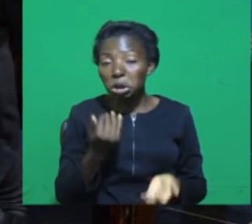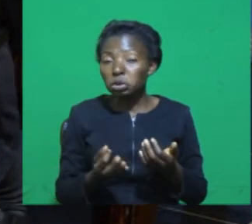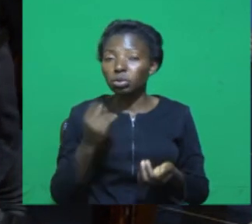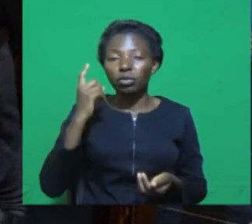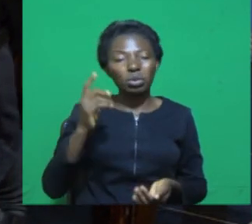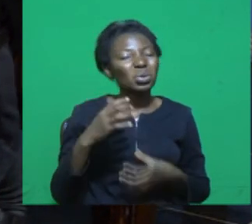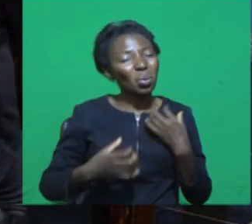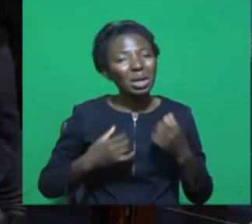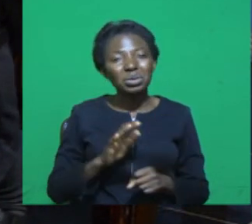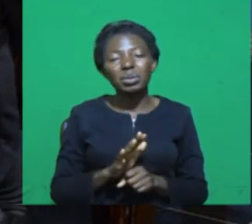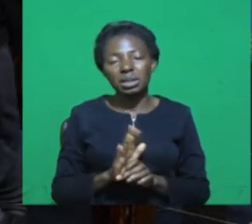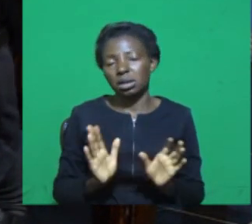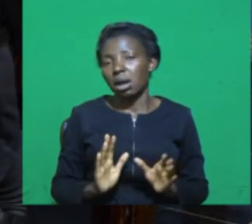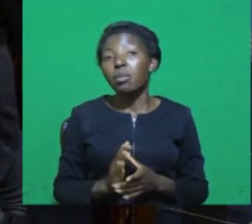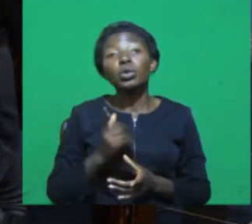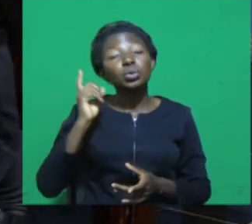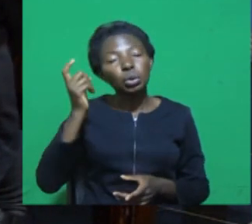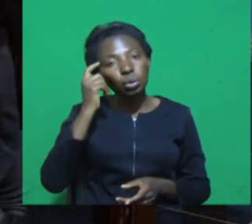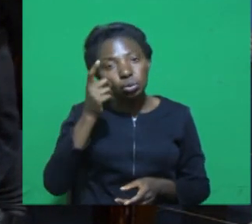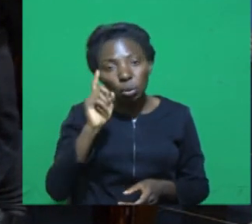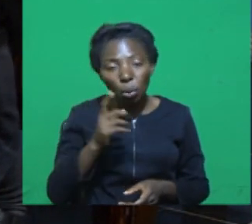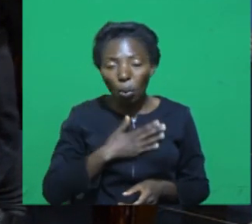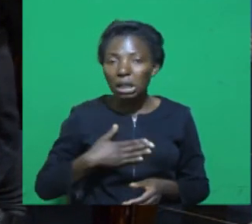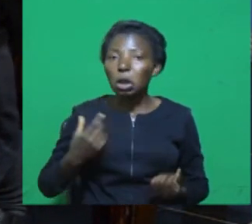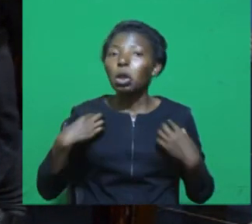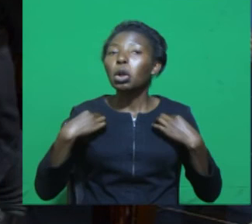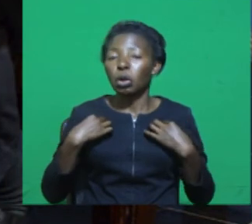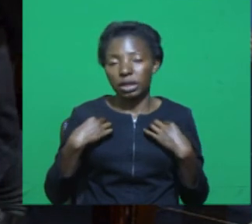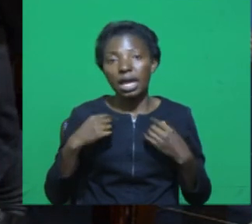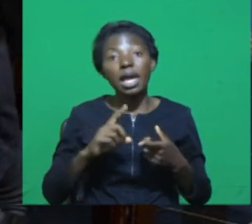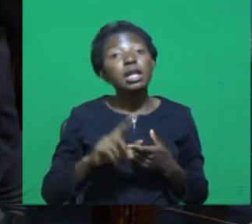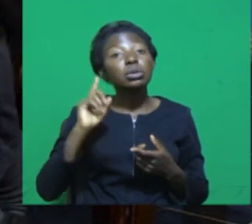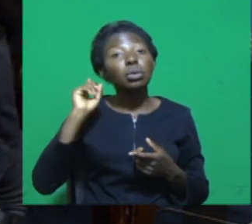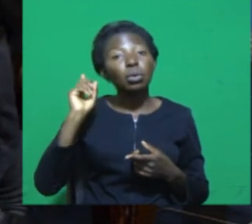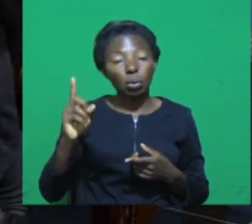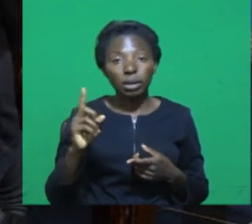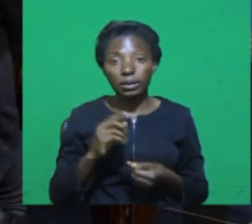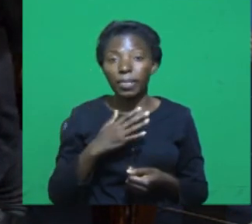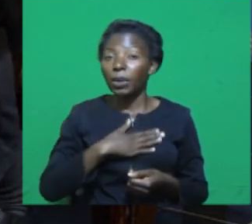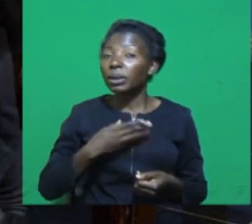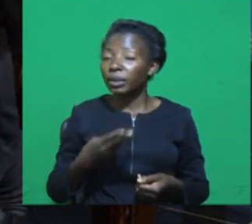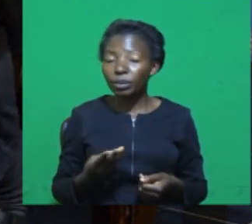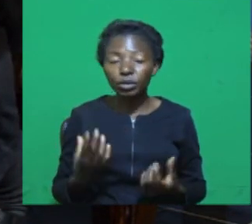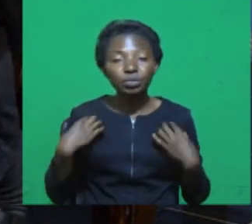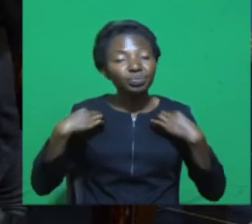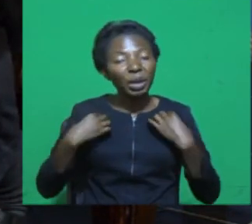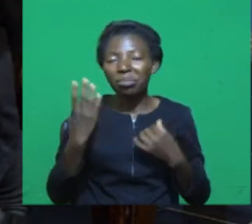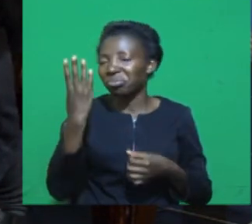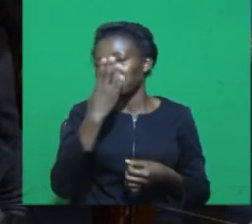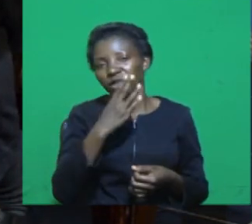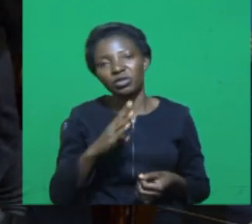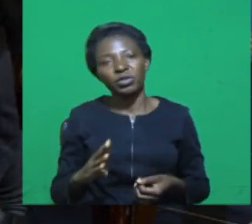1 unotoda zvekupfeka zvacho. 2 pabuda pfungwa yekuti Mwari uyu anotoda kuti vanhu vapfeke zviri beautiful